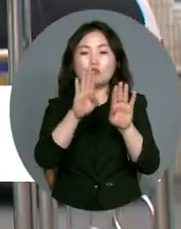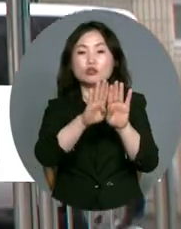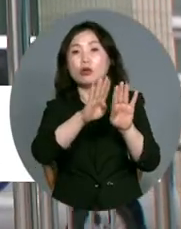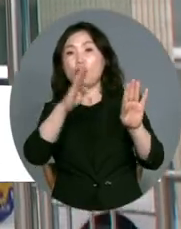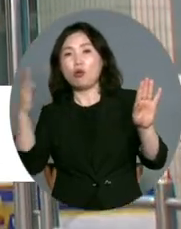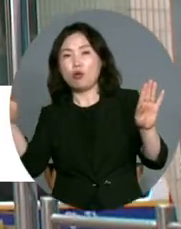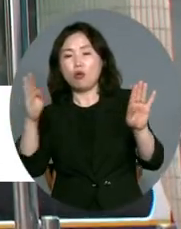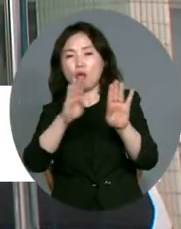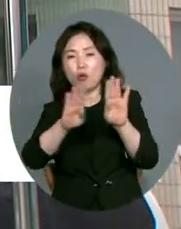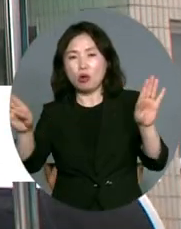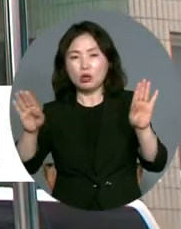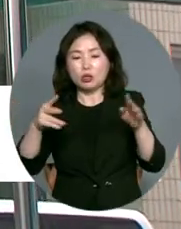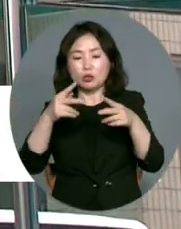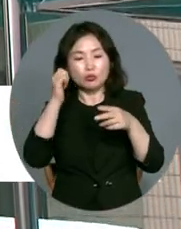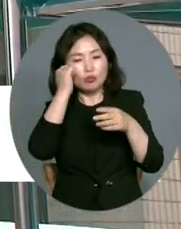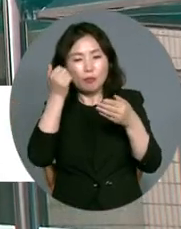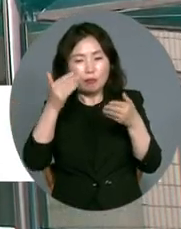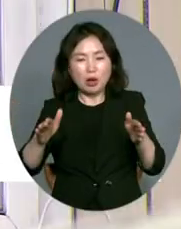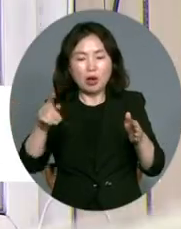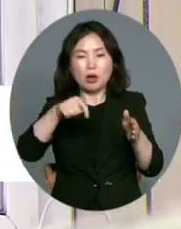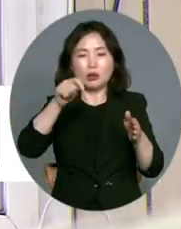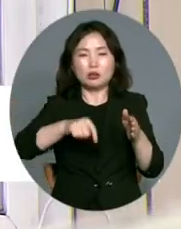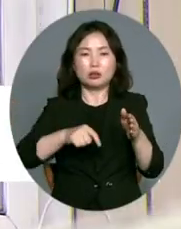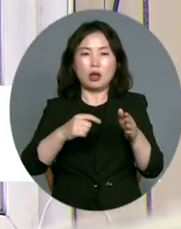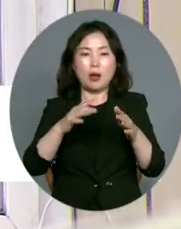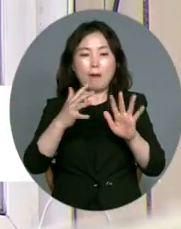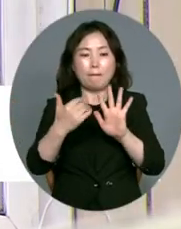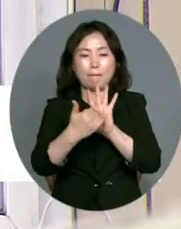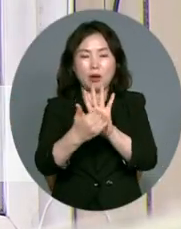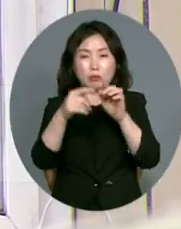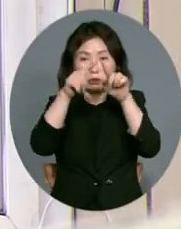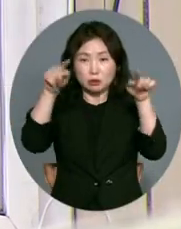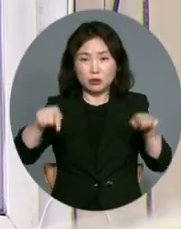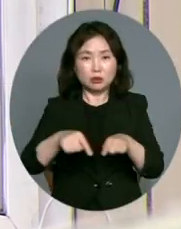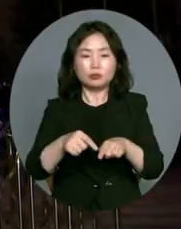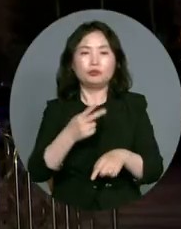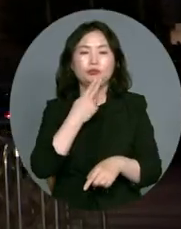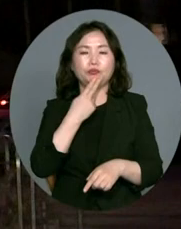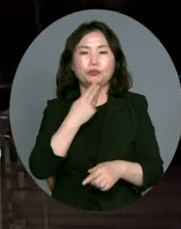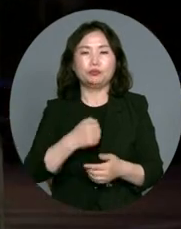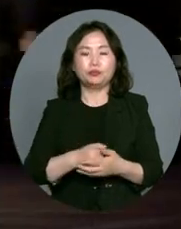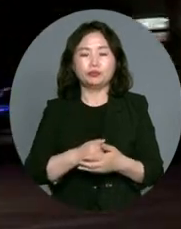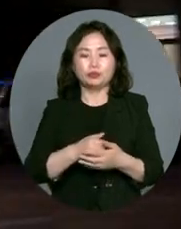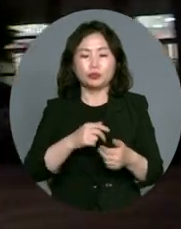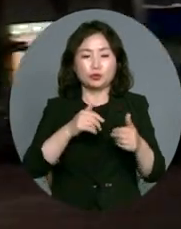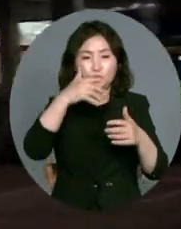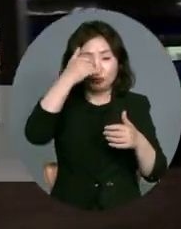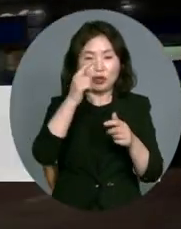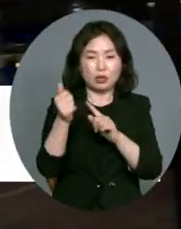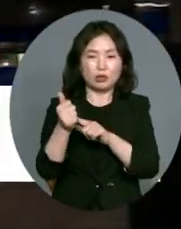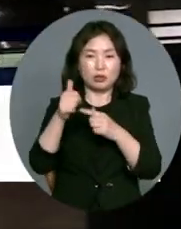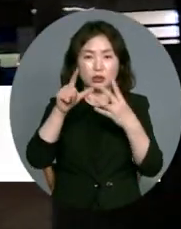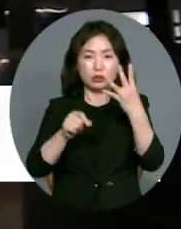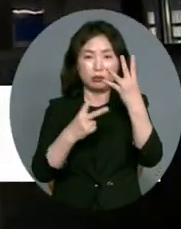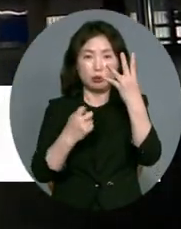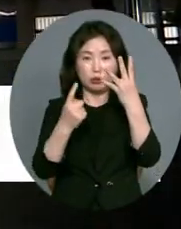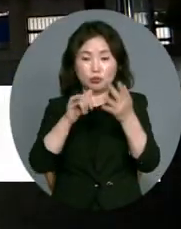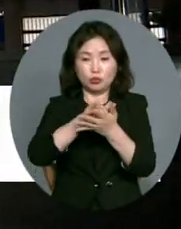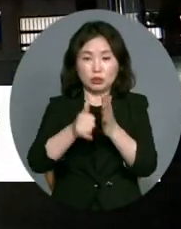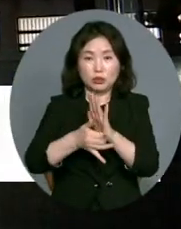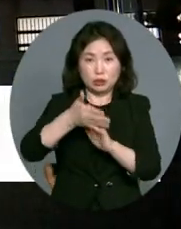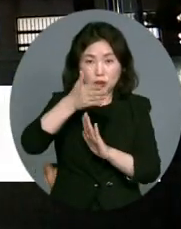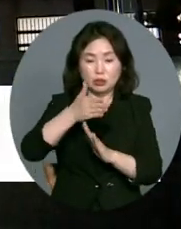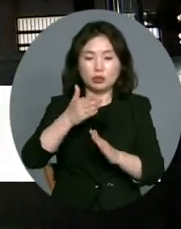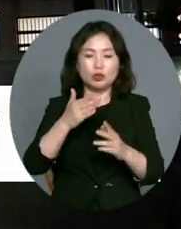도주한 2층 숙직실 창문에는 따로 방범창 도 없었습니다 쉘 씨는 지난 21일 문경시 내에서